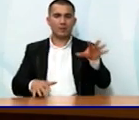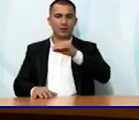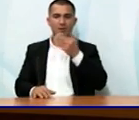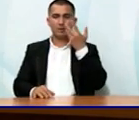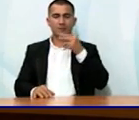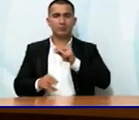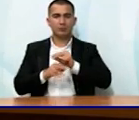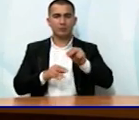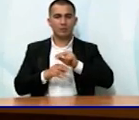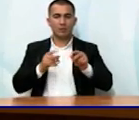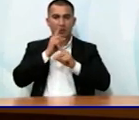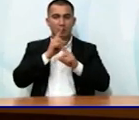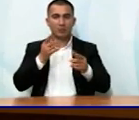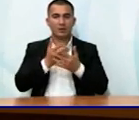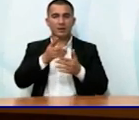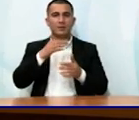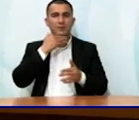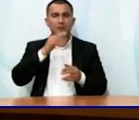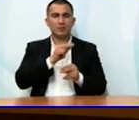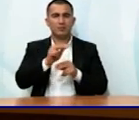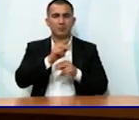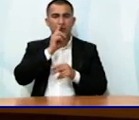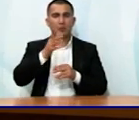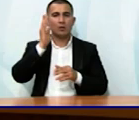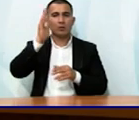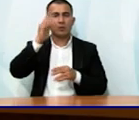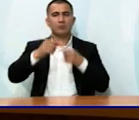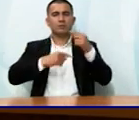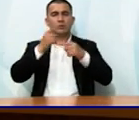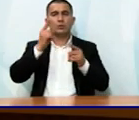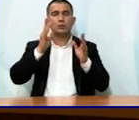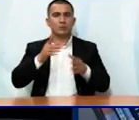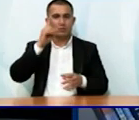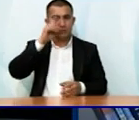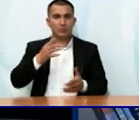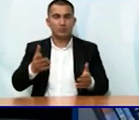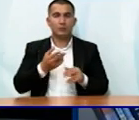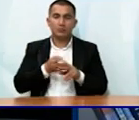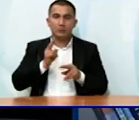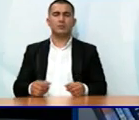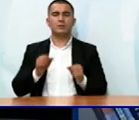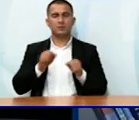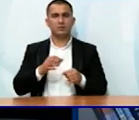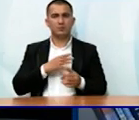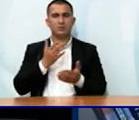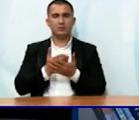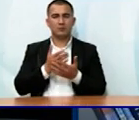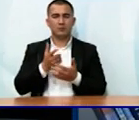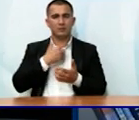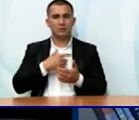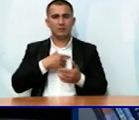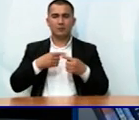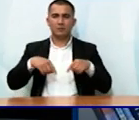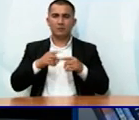unga yetarlicha bilim bermasangiz, bu qanday oqibatlarga olib kelishi mumkinligi haqida hikoya qiladi. Shuningdek, bizning